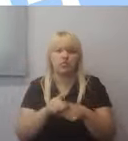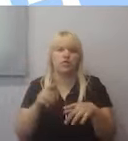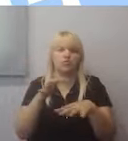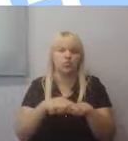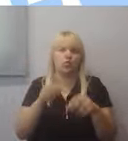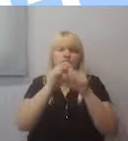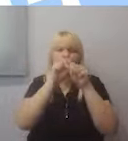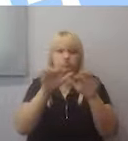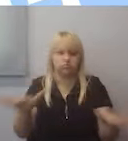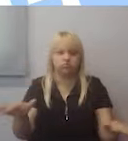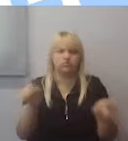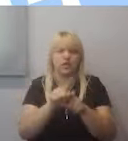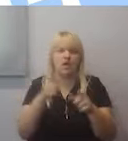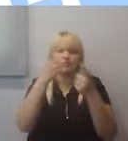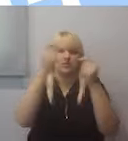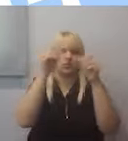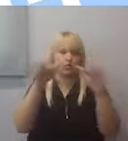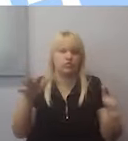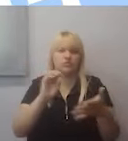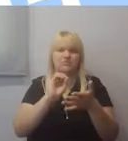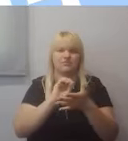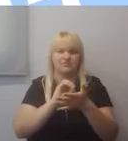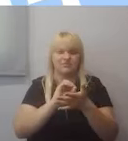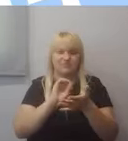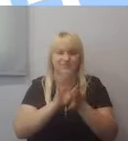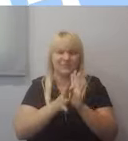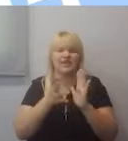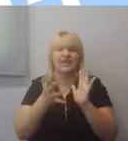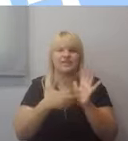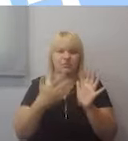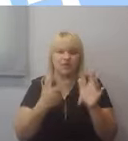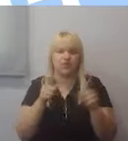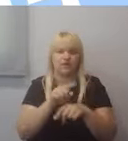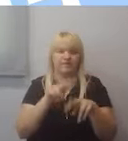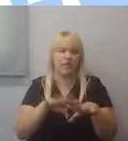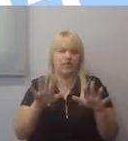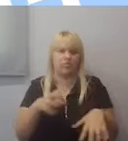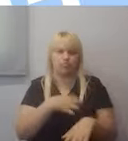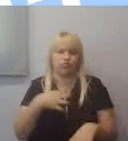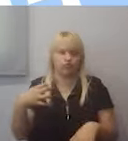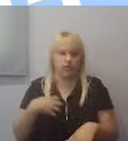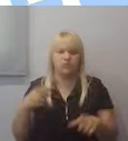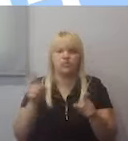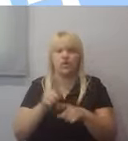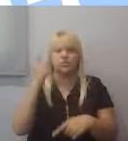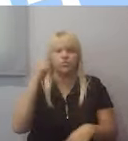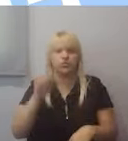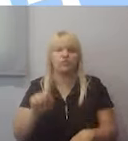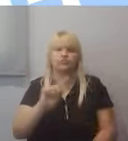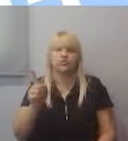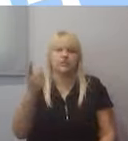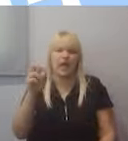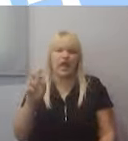apziņošanas mehānismu izmantot vietējā nu tā tāad pašvaldībām un protams ir stālings kurš ir ļoti aktīvi